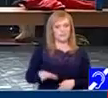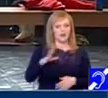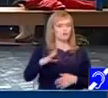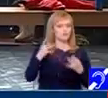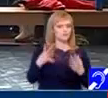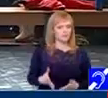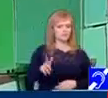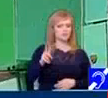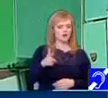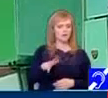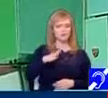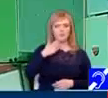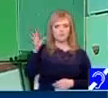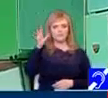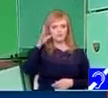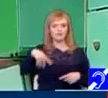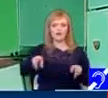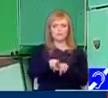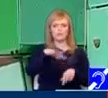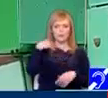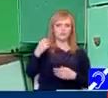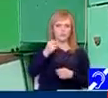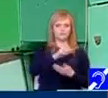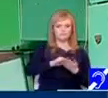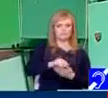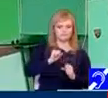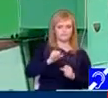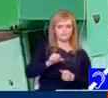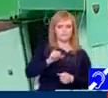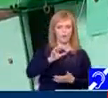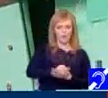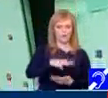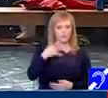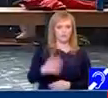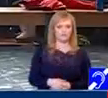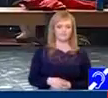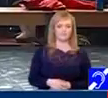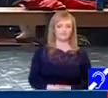din cauza că noi în ultimul timp doar la asta ne antrenăm. Îmi oferă libertate și,